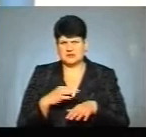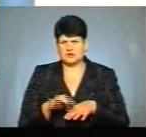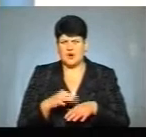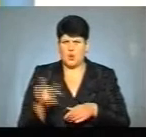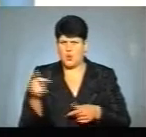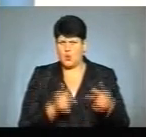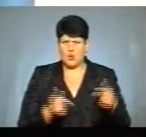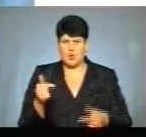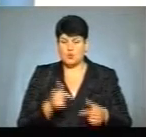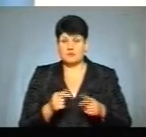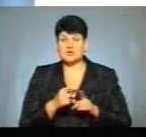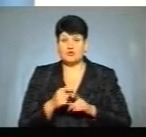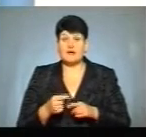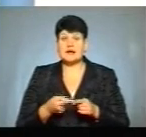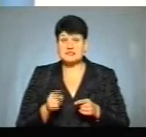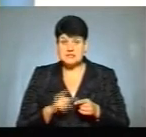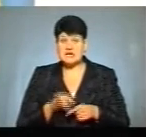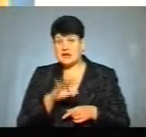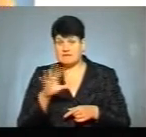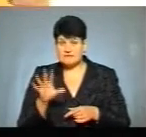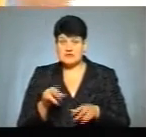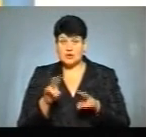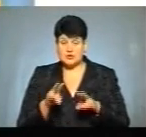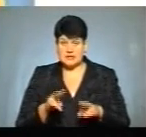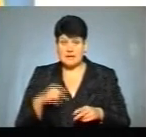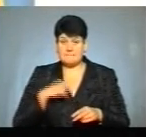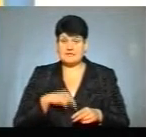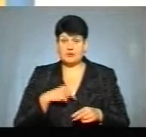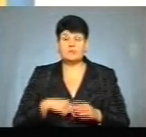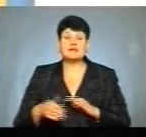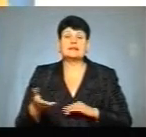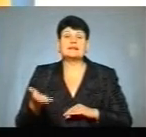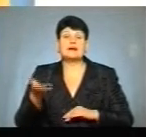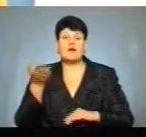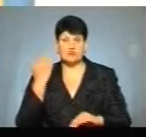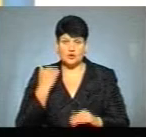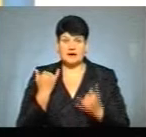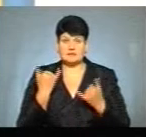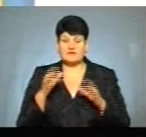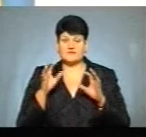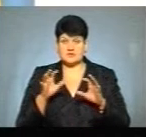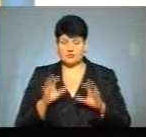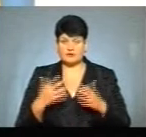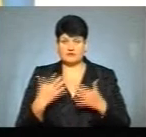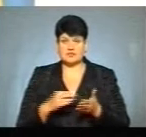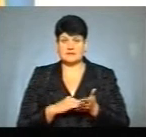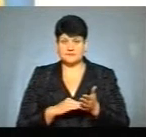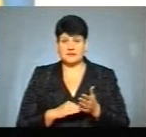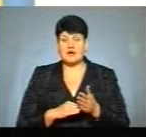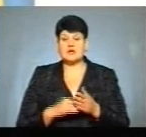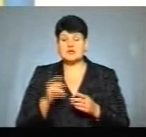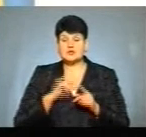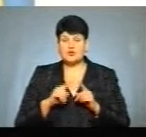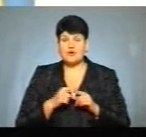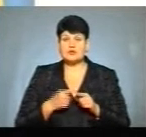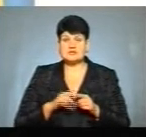грубі слова і так далі – це розглядається психологами давно, а тепер уже у законі, і сподіваюся, що скоро це буде у нашій